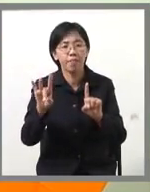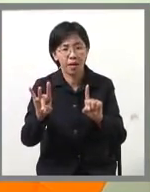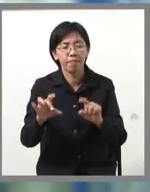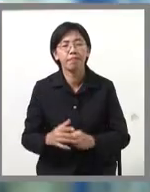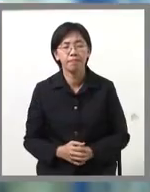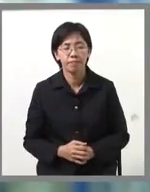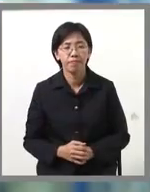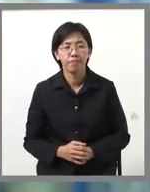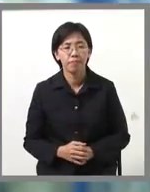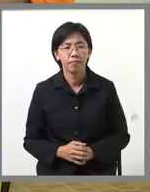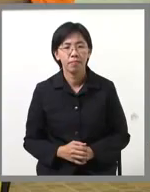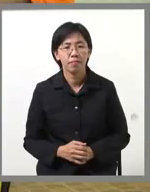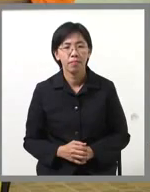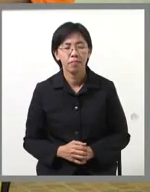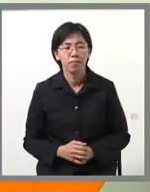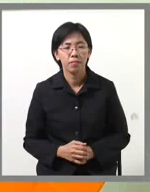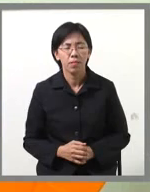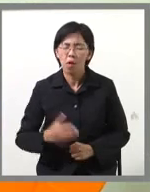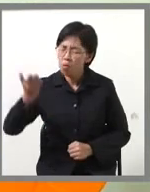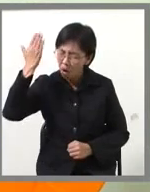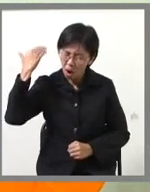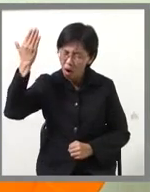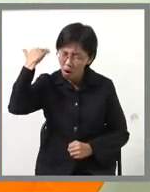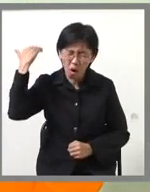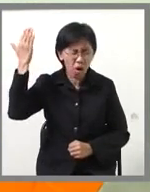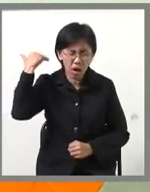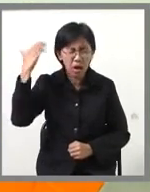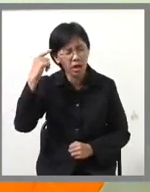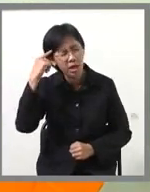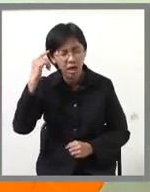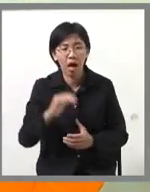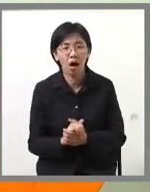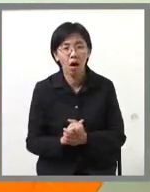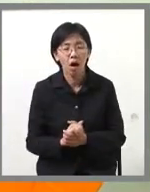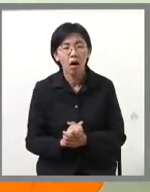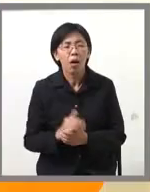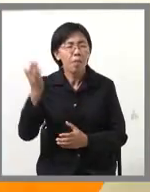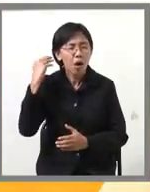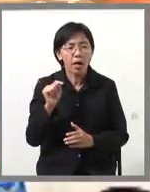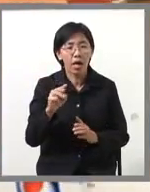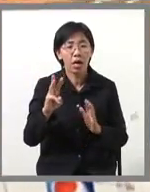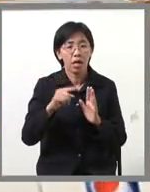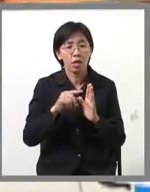1,188 ปีน่าจะเป็นสมัยทวาราวดี